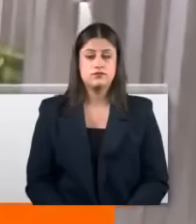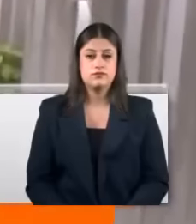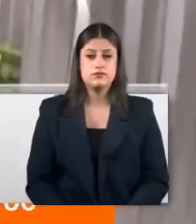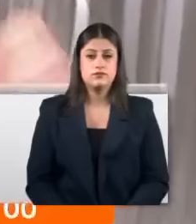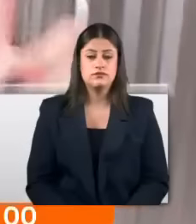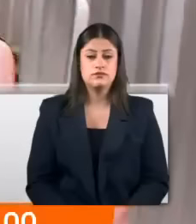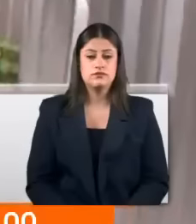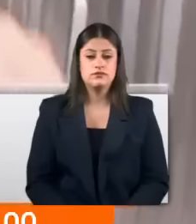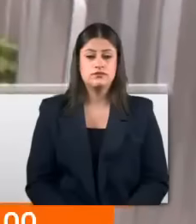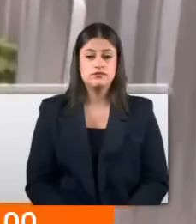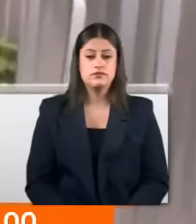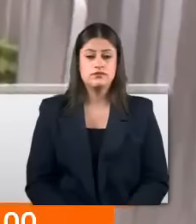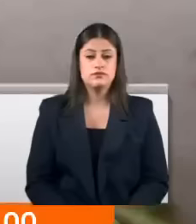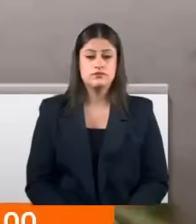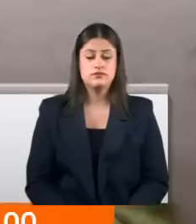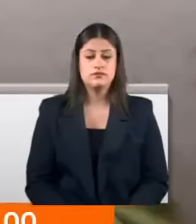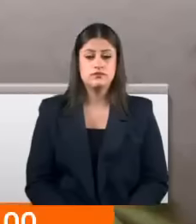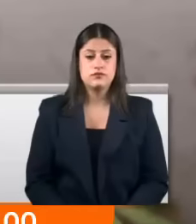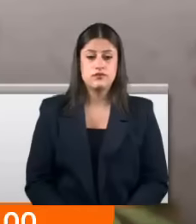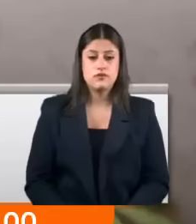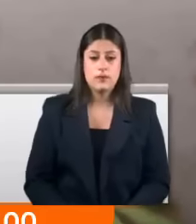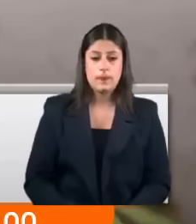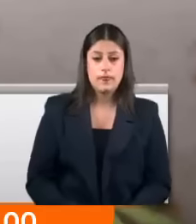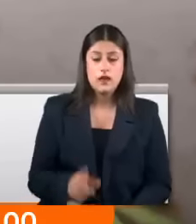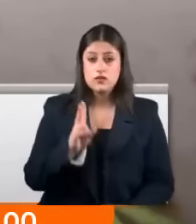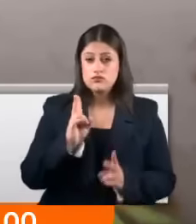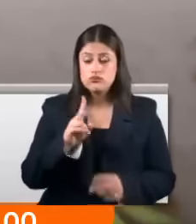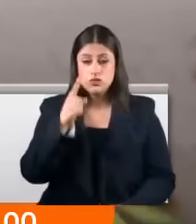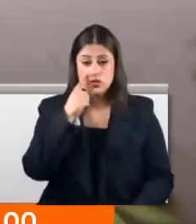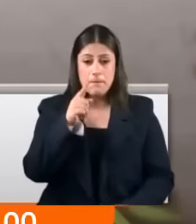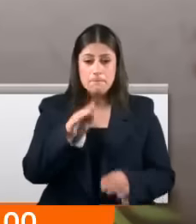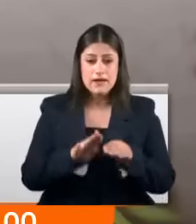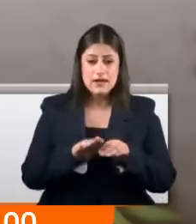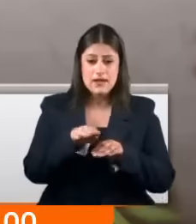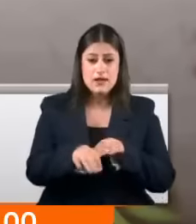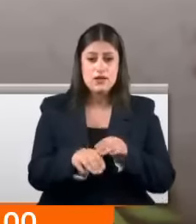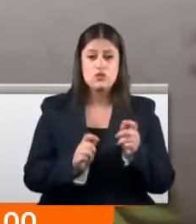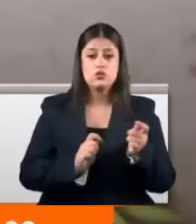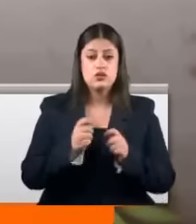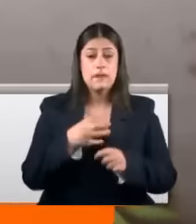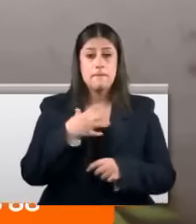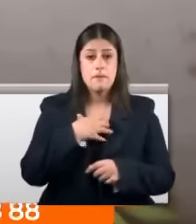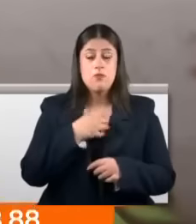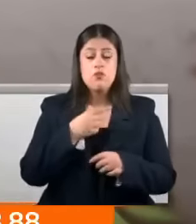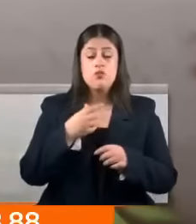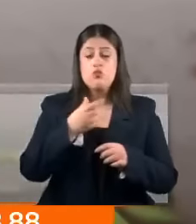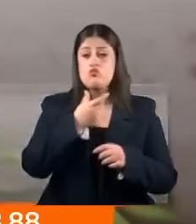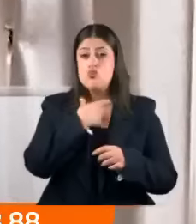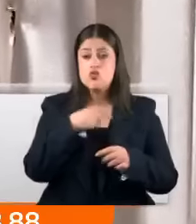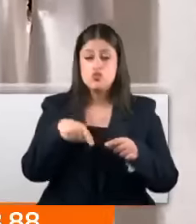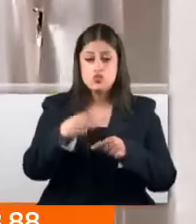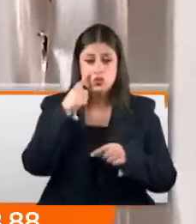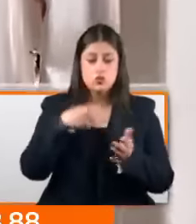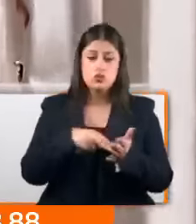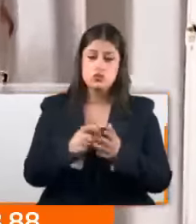Hatta geçen gün geçerken düştüm. Kendisi bir adımlık basamaktan inmeye çalışırken ben de borunun üzerinden inmeye çalışıyorum. Bu